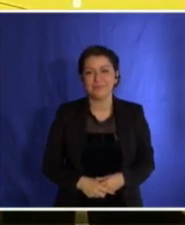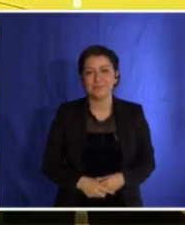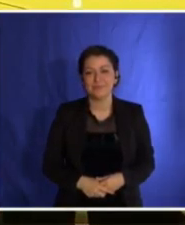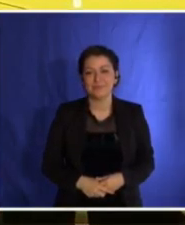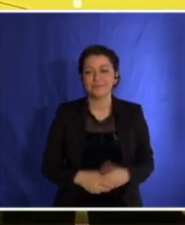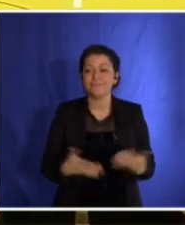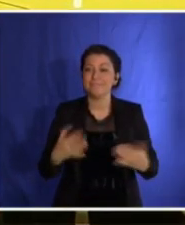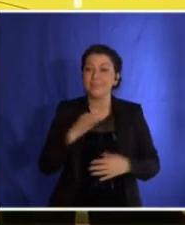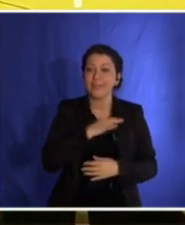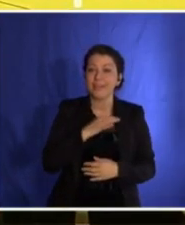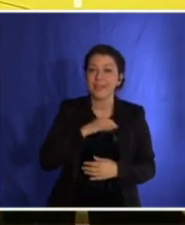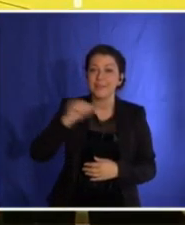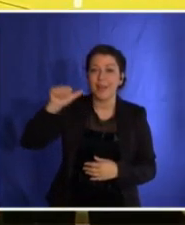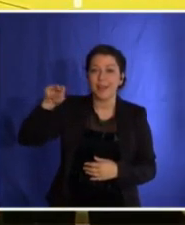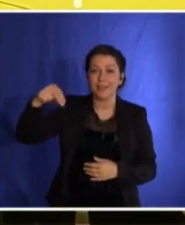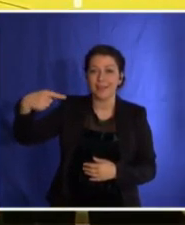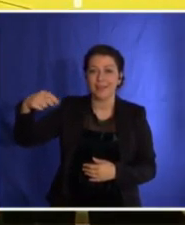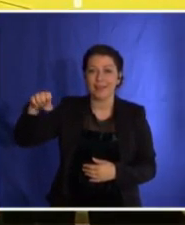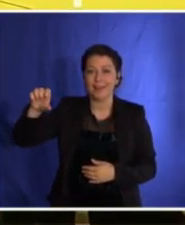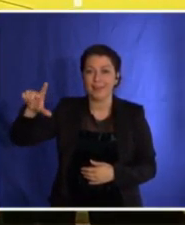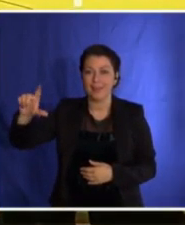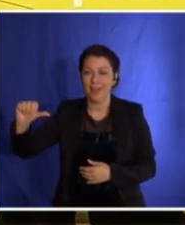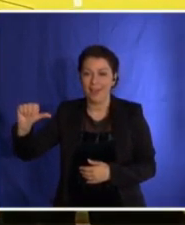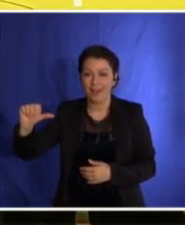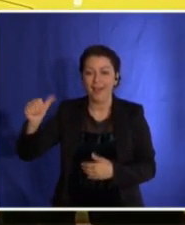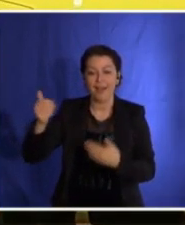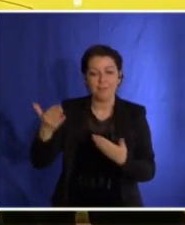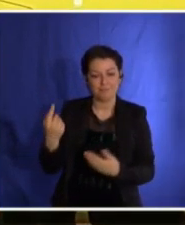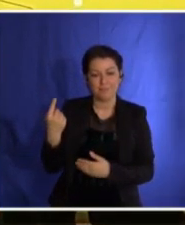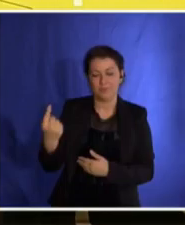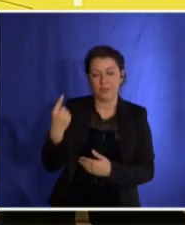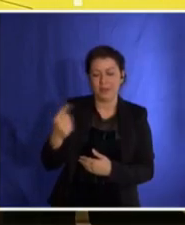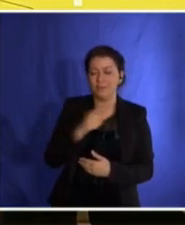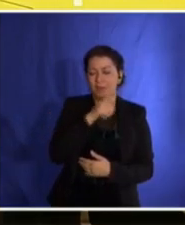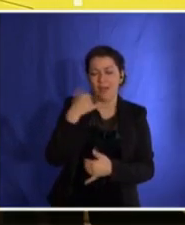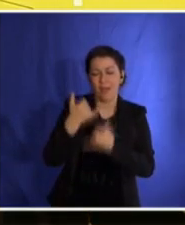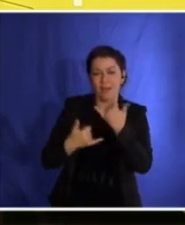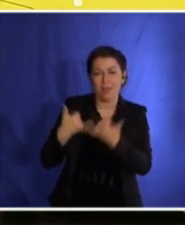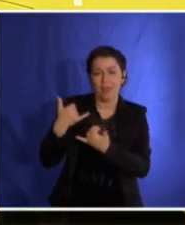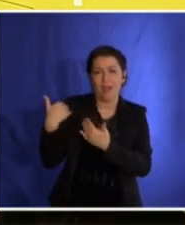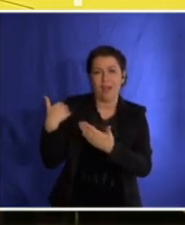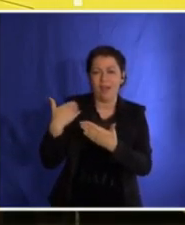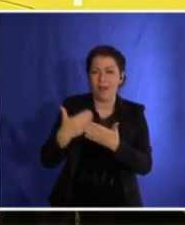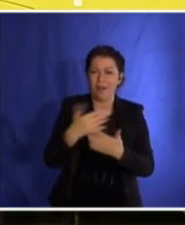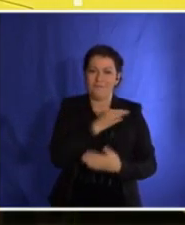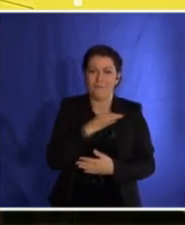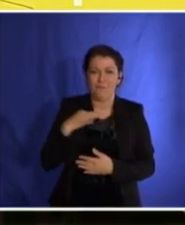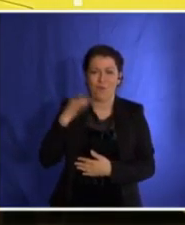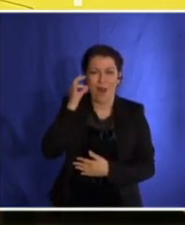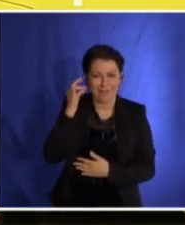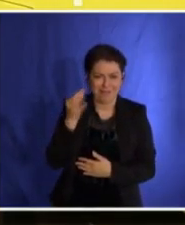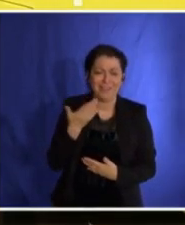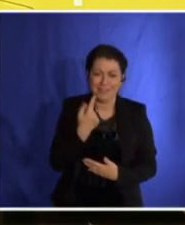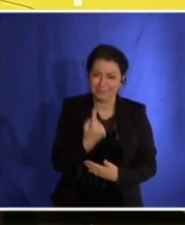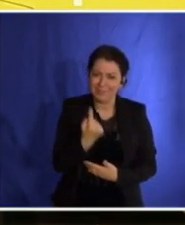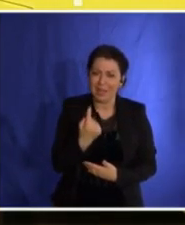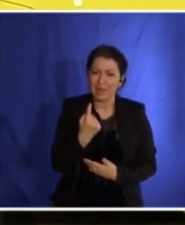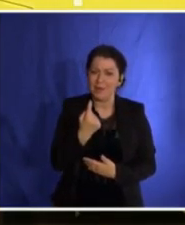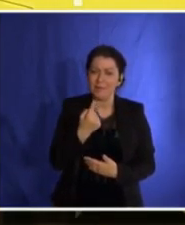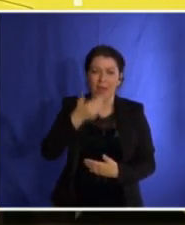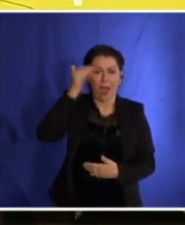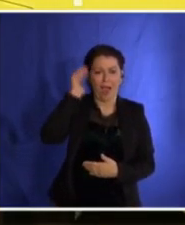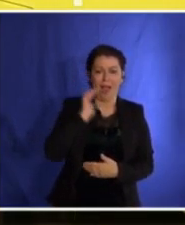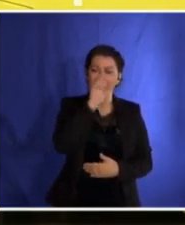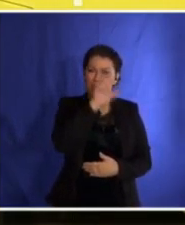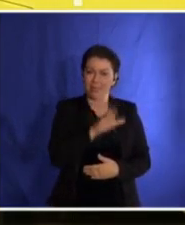Liebe Angela, als langjährige Freundin kennst du Hanni vielleicht besser als alle anderen hier in dem